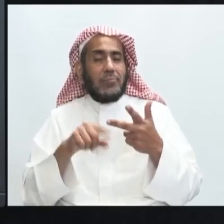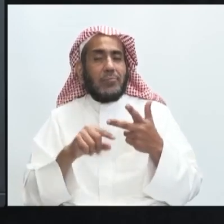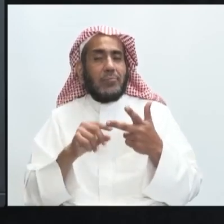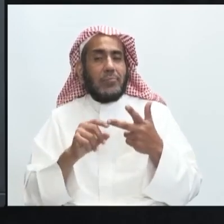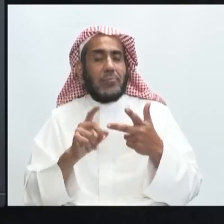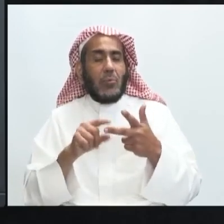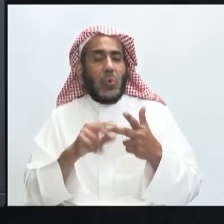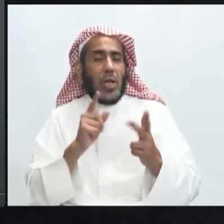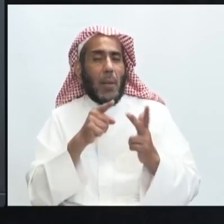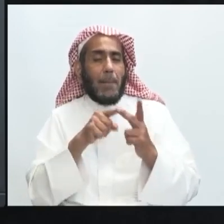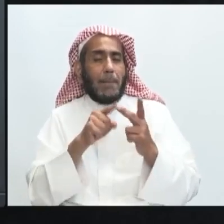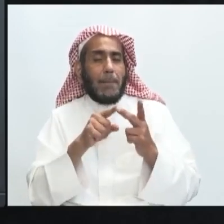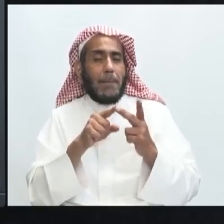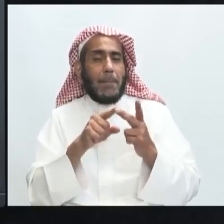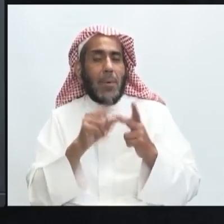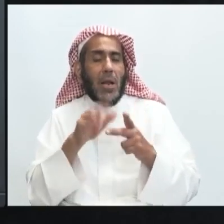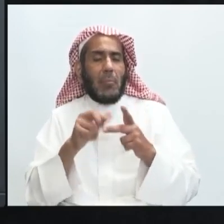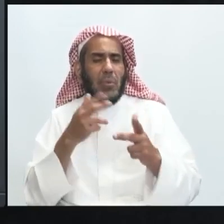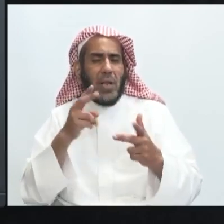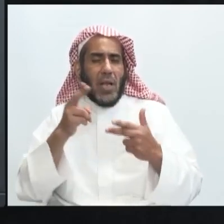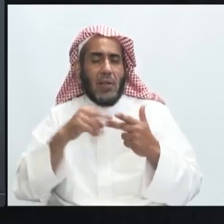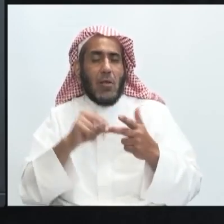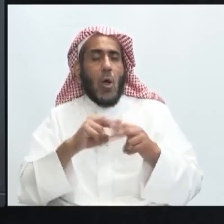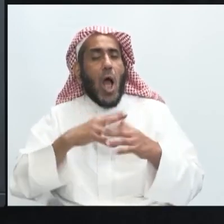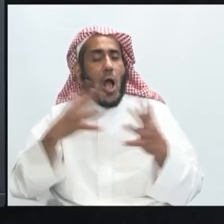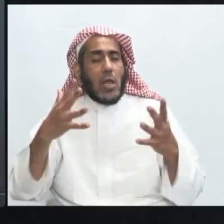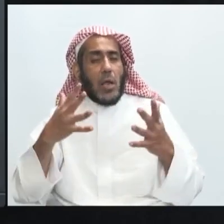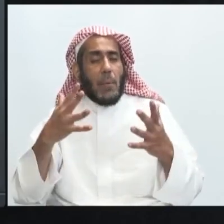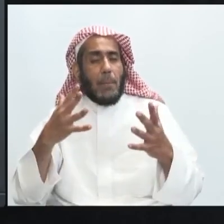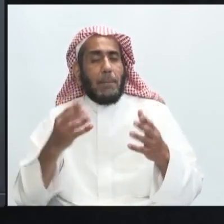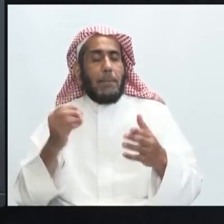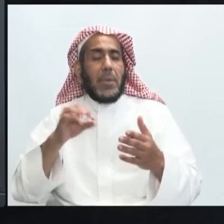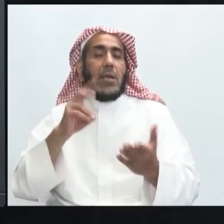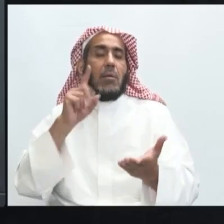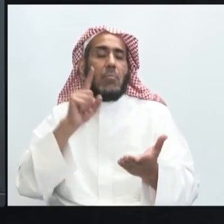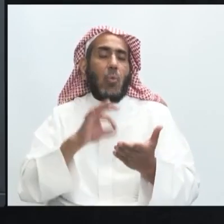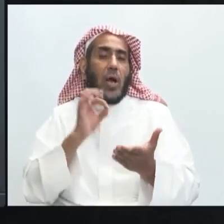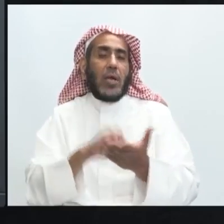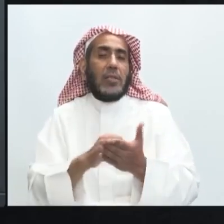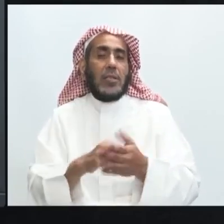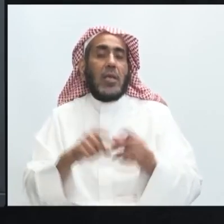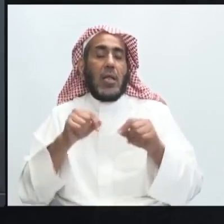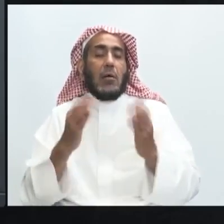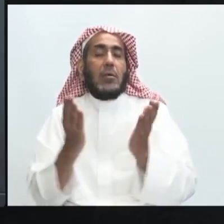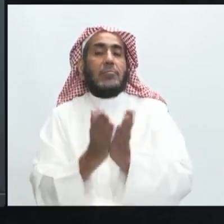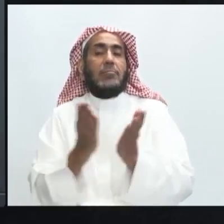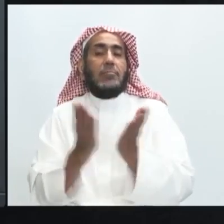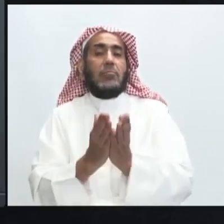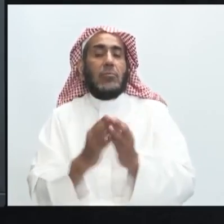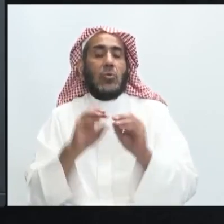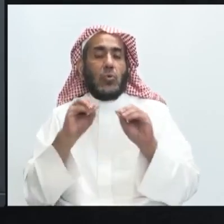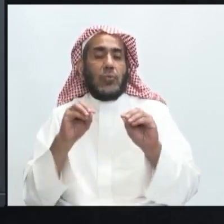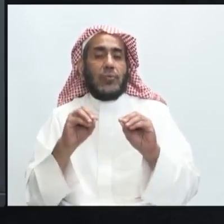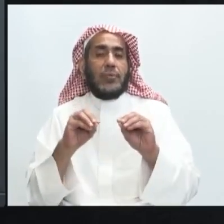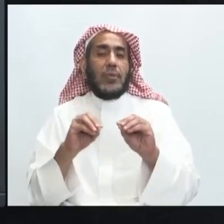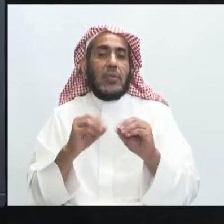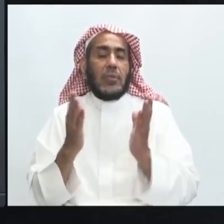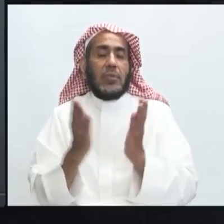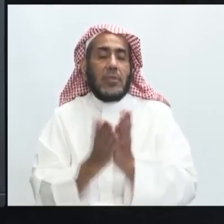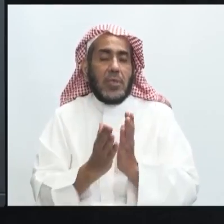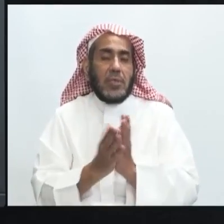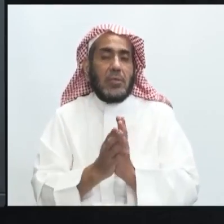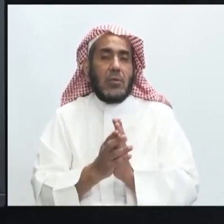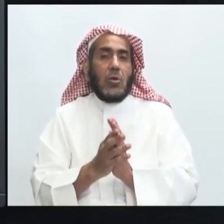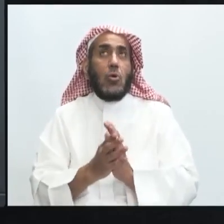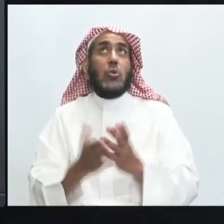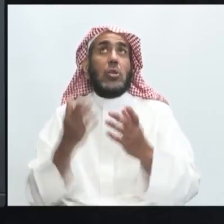او خطاب ما يسمى الخبر الانكاري فتاتي باكثر من من مؤكد هذا ما اردنا ان نرده في هذا